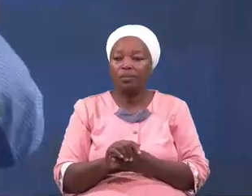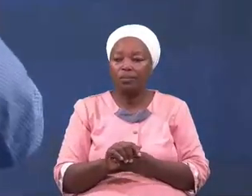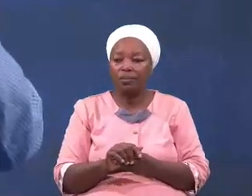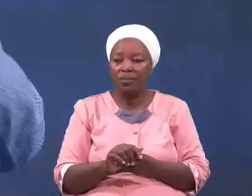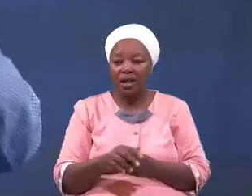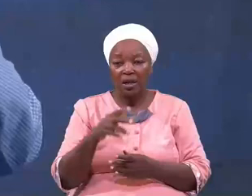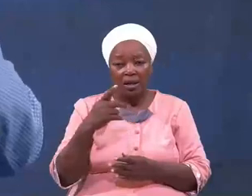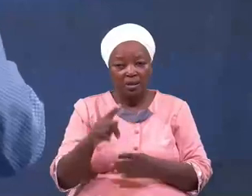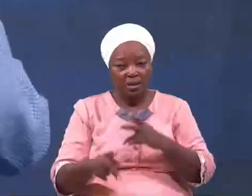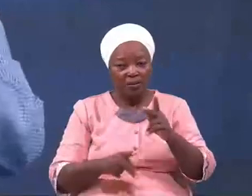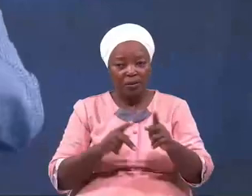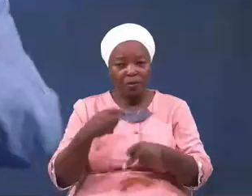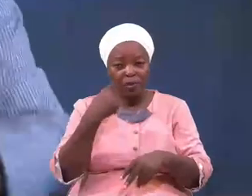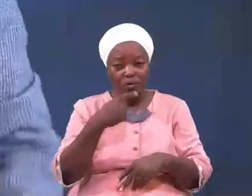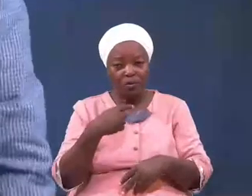ne passerai pas dessus vous.